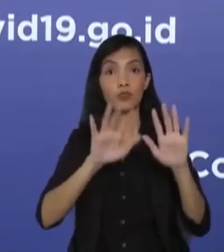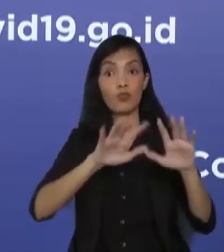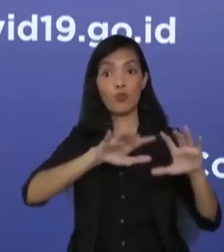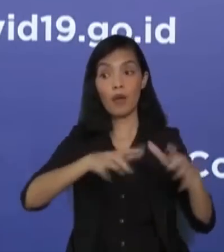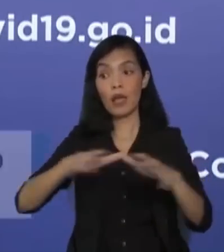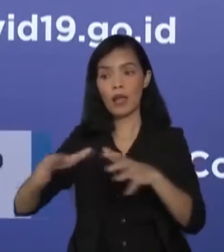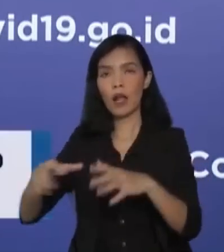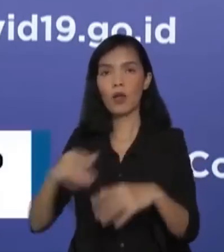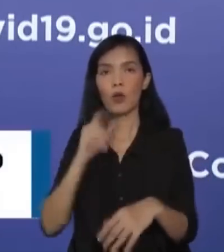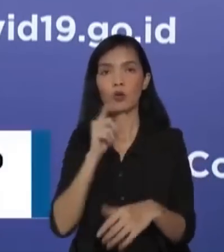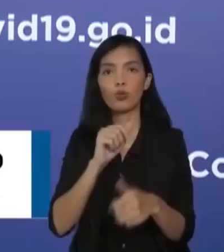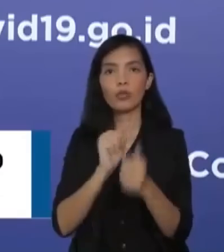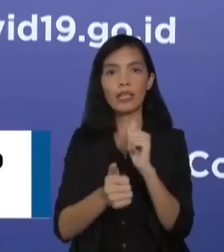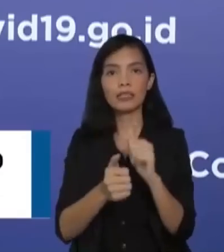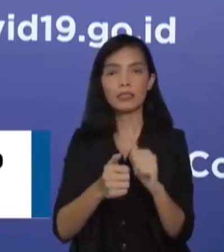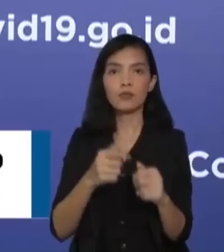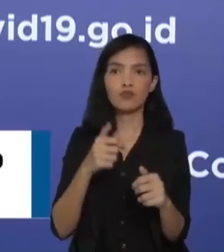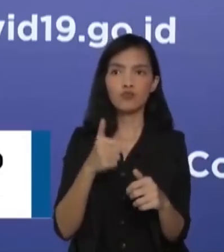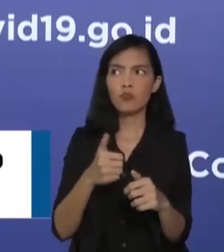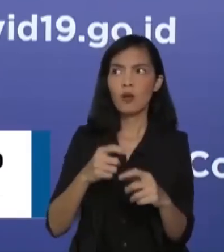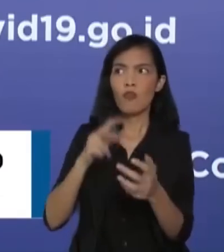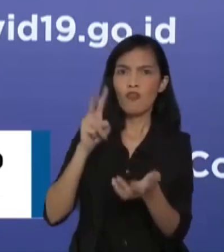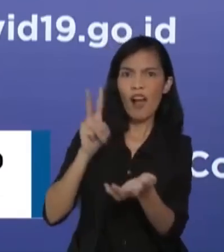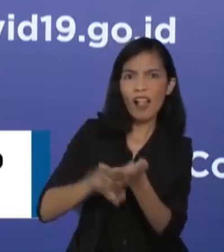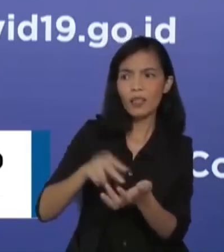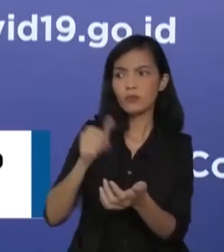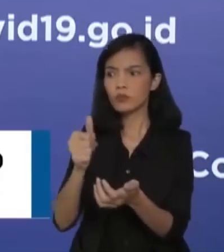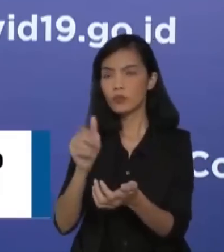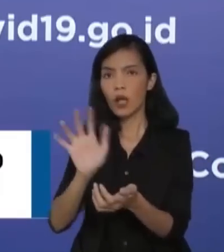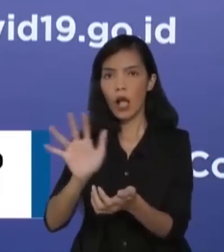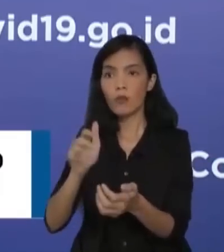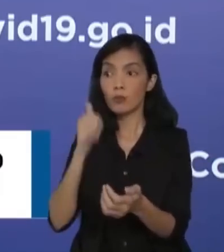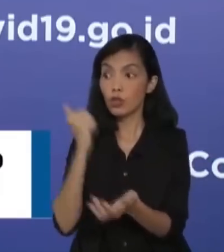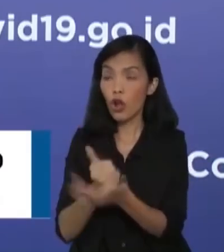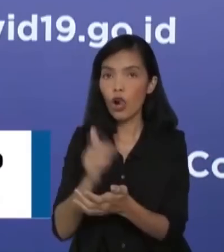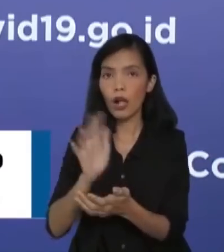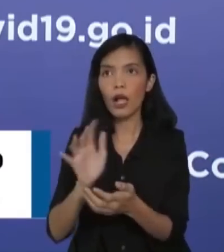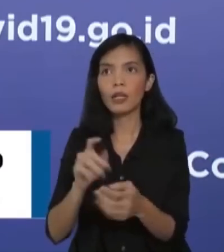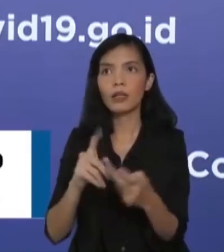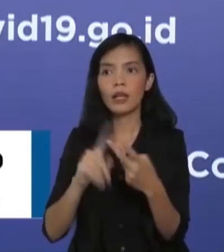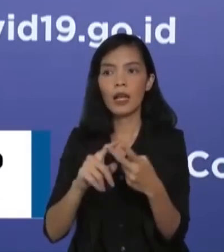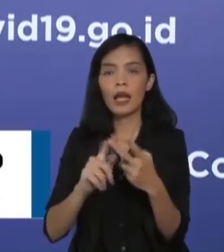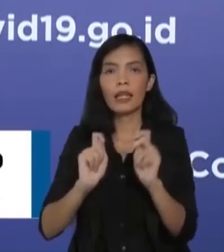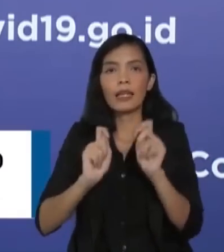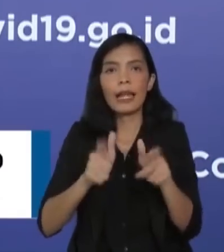uji validasi dan registrasi. Ya, kembali lagi, uji